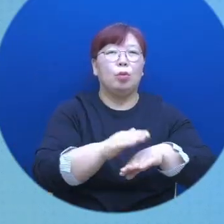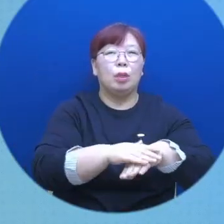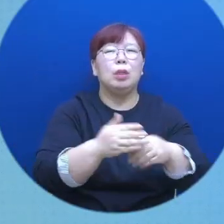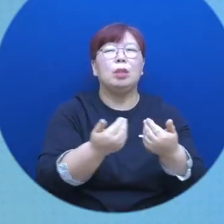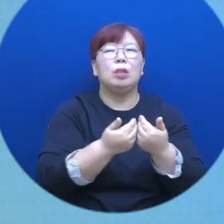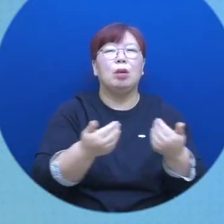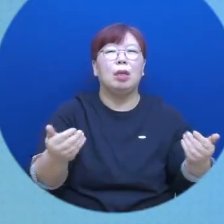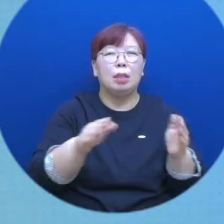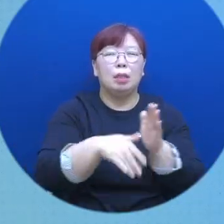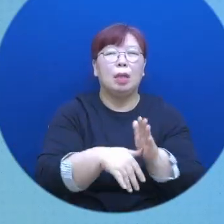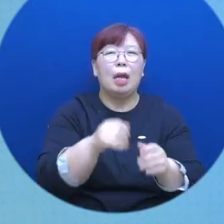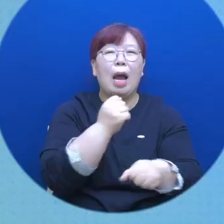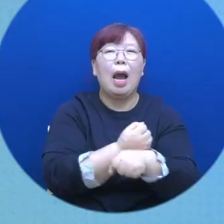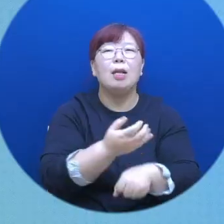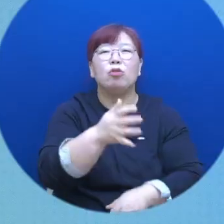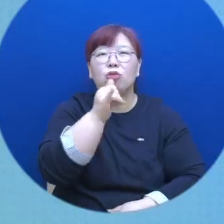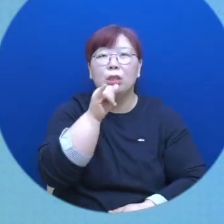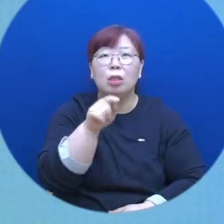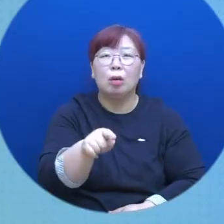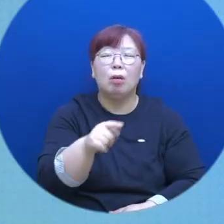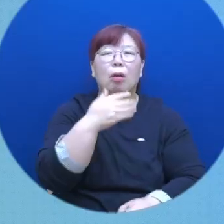수 있는 것, 하나님.